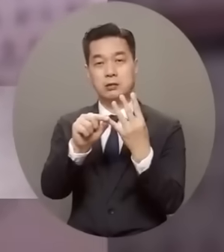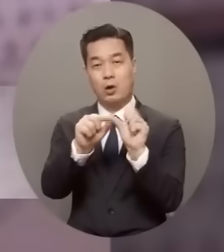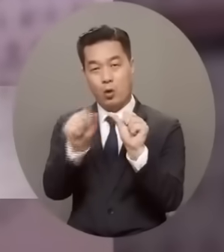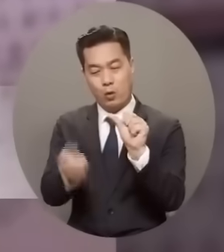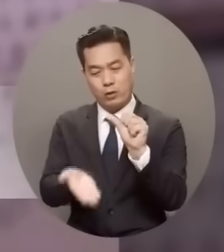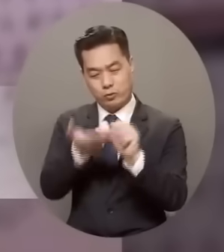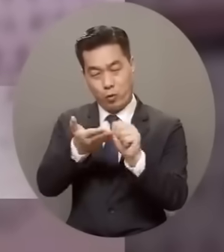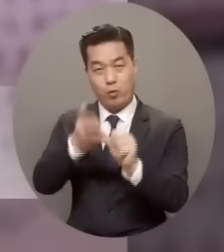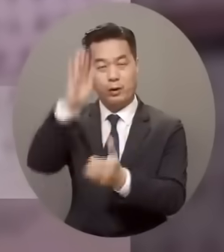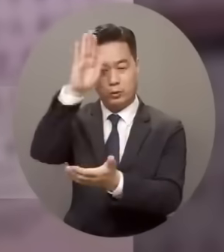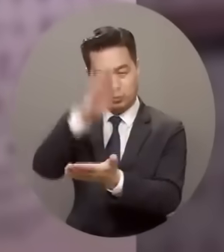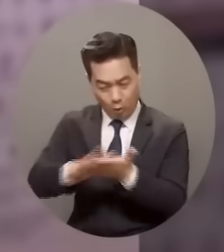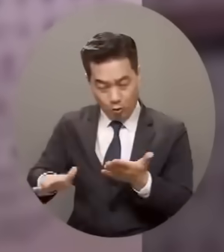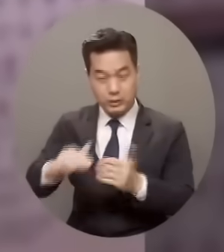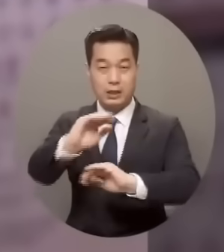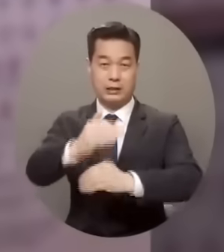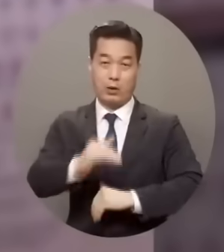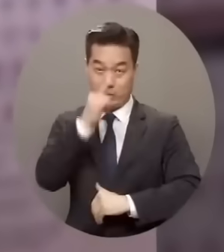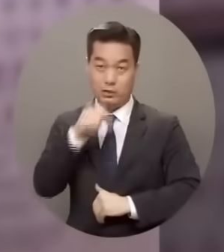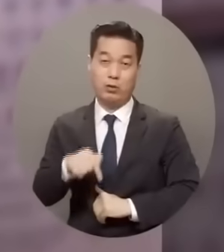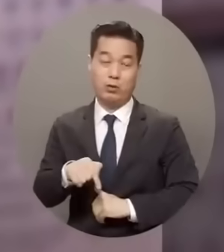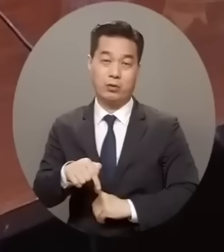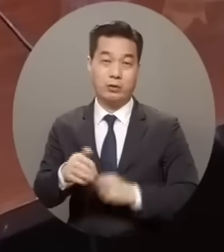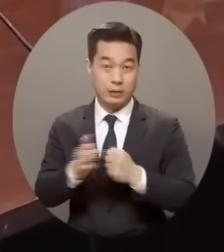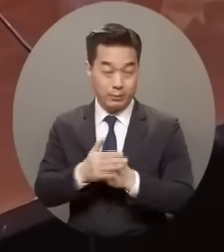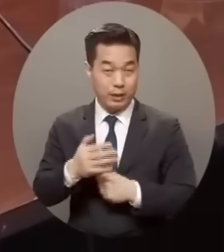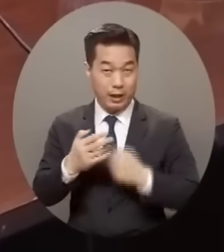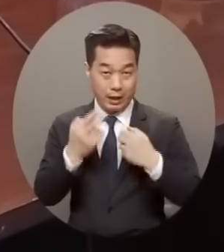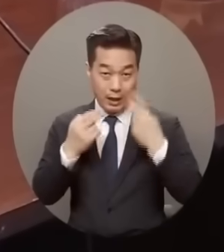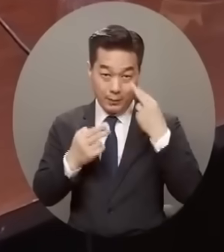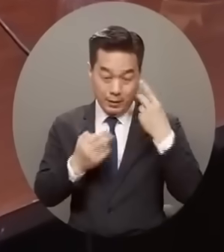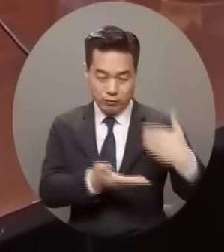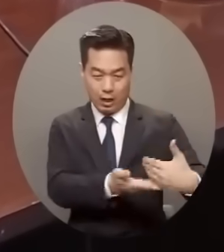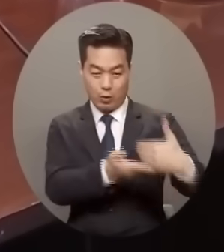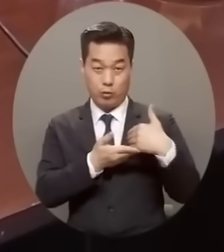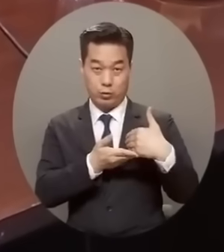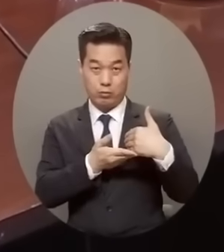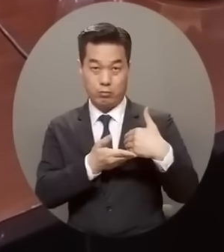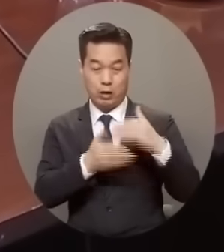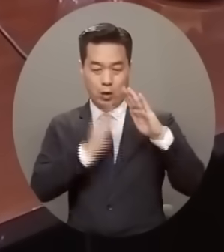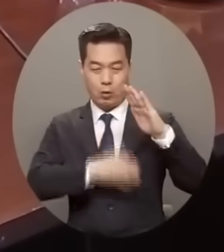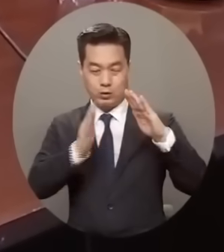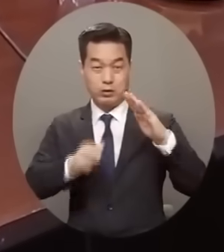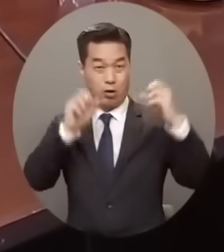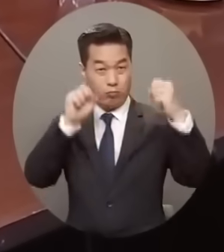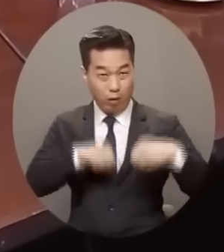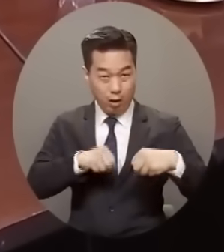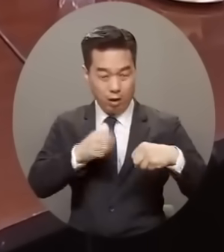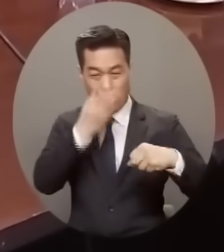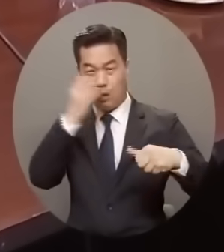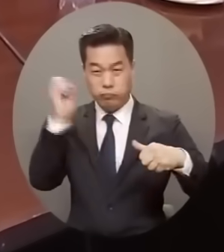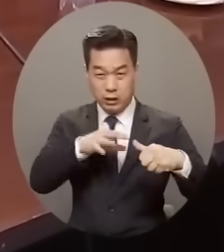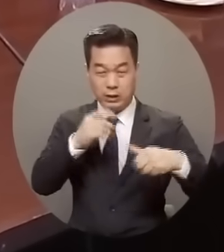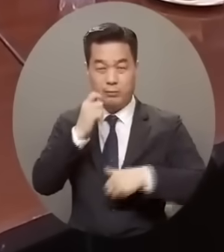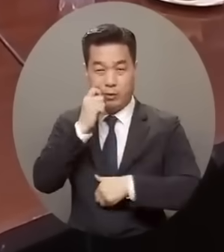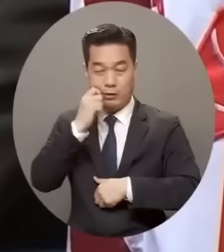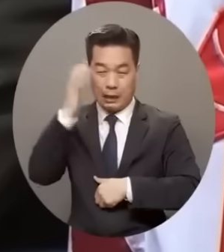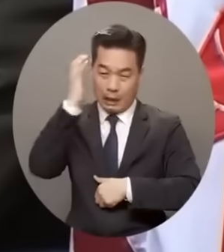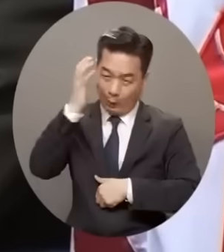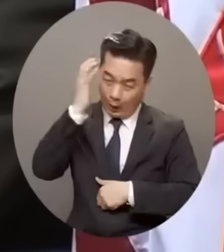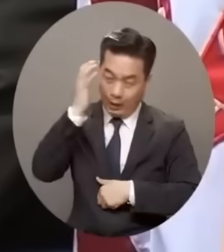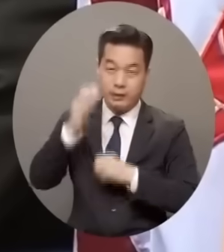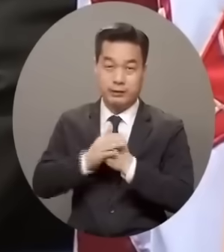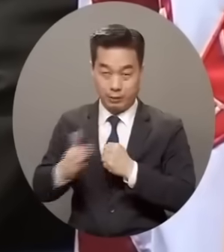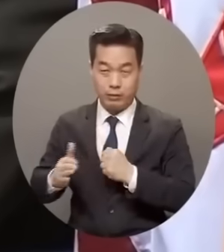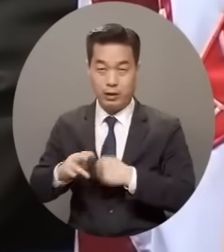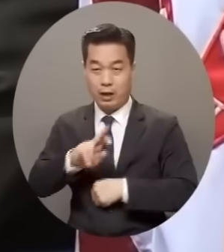전망이 담겨 있기도 했습니다. 미국의 요청을 대놓고 들어줄 수도 무시할 수도 없던 정부가